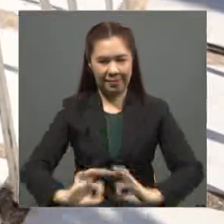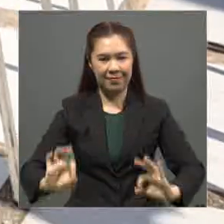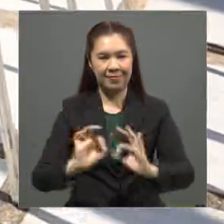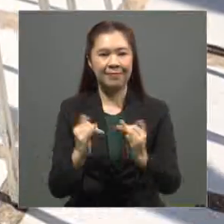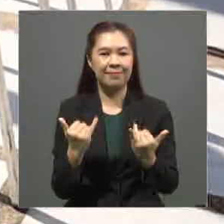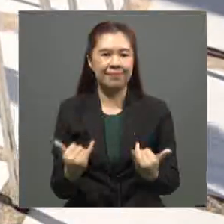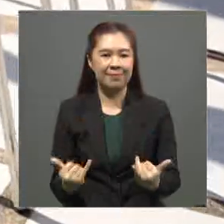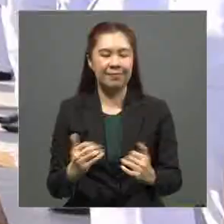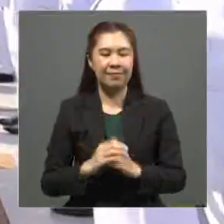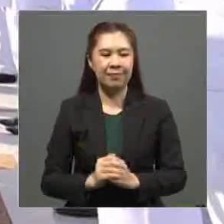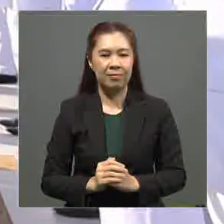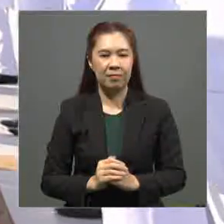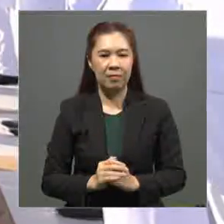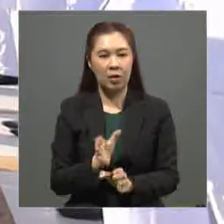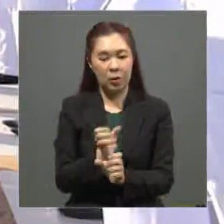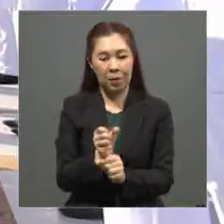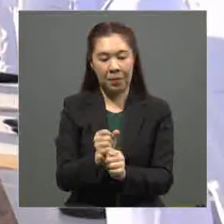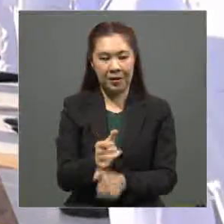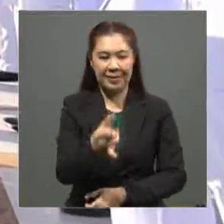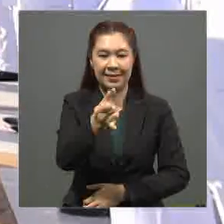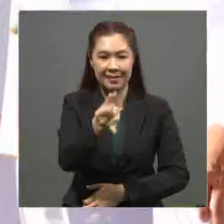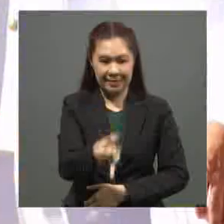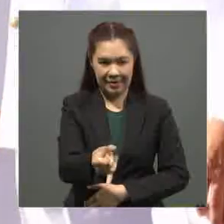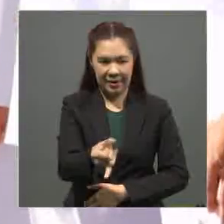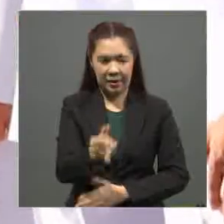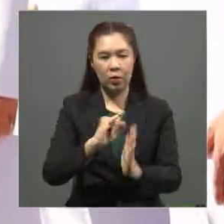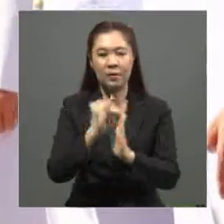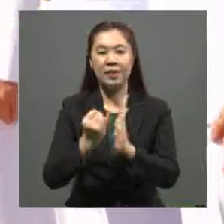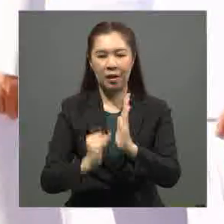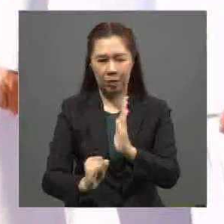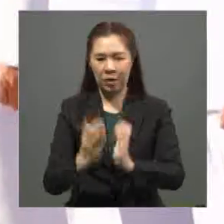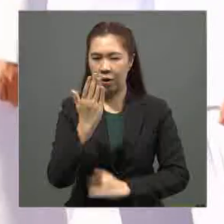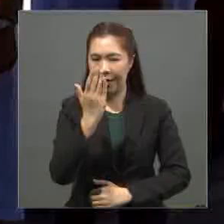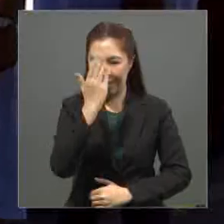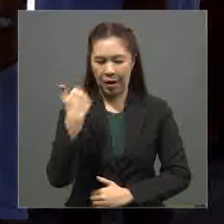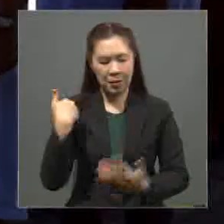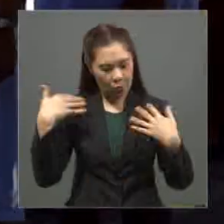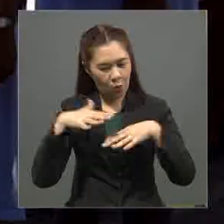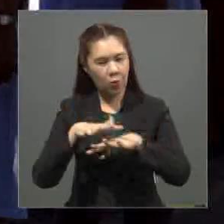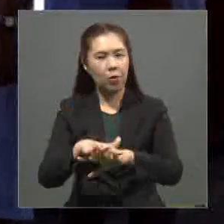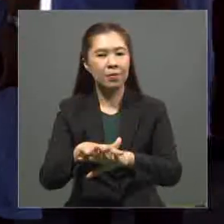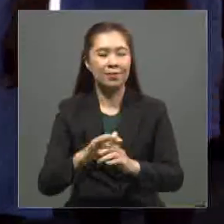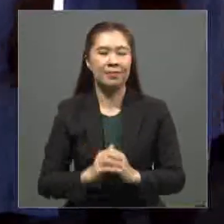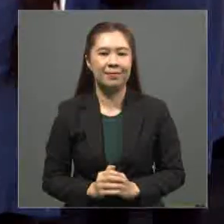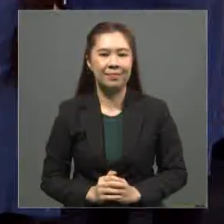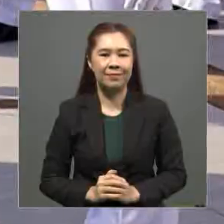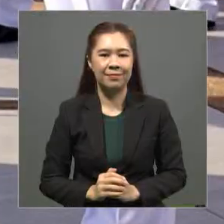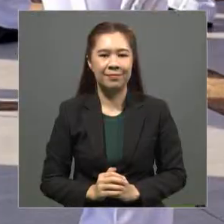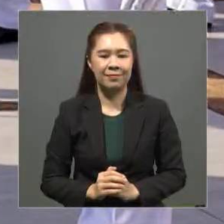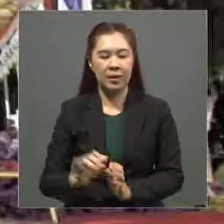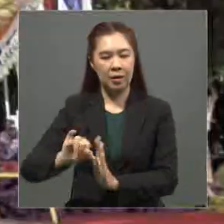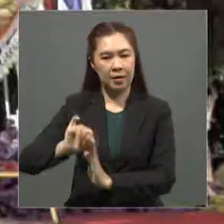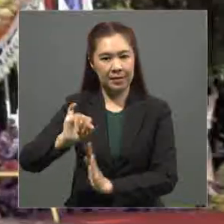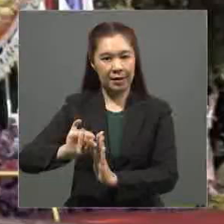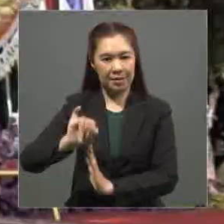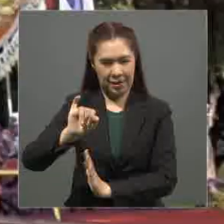บริเวณพระบรมราชานุสาวรีย์หน้าศาลากลางจังหวัดครับโดยมีผู้เข้าร่วมพิธีเป็นจำนวนมากส่วนที่จังหวัดเชียงใหม่